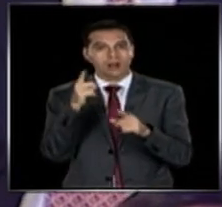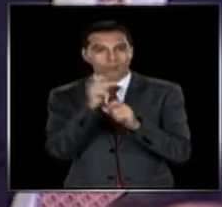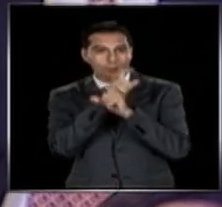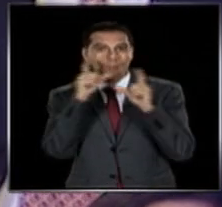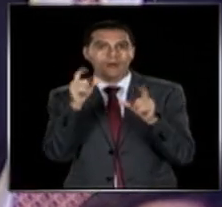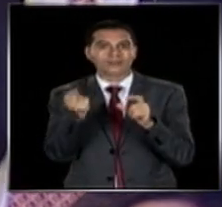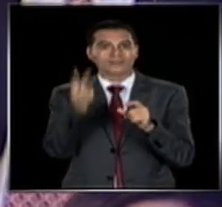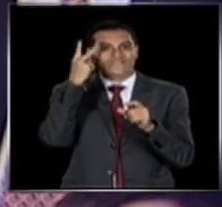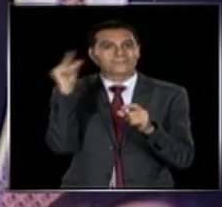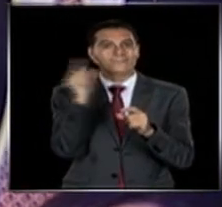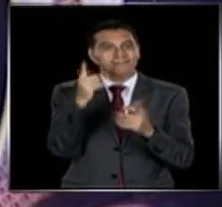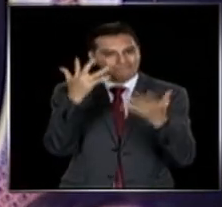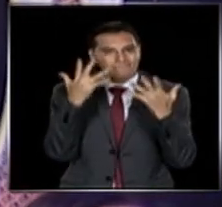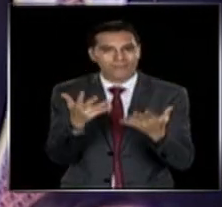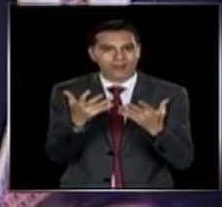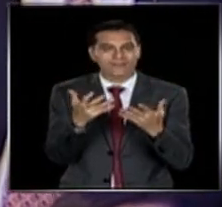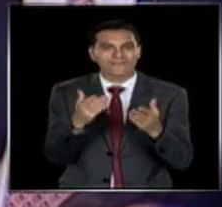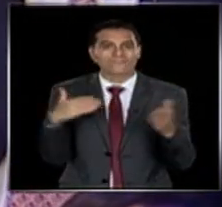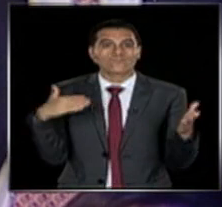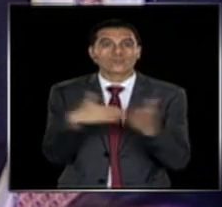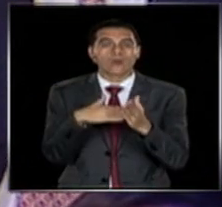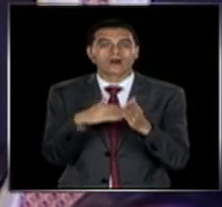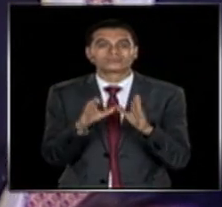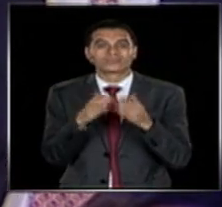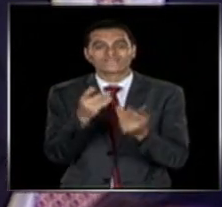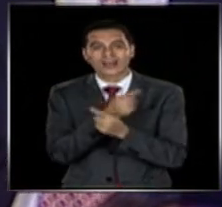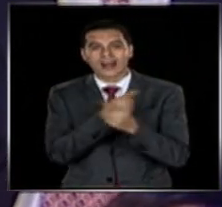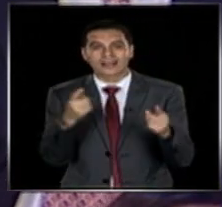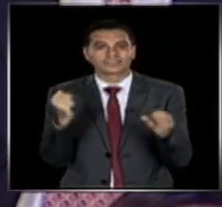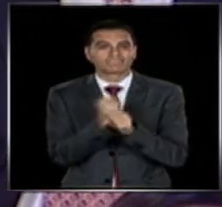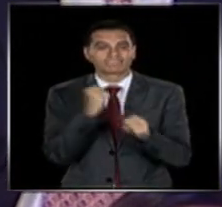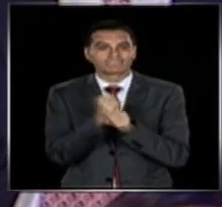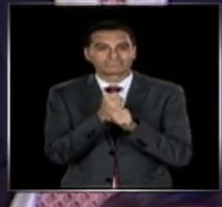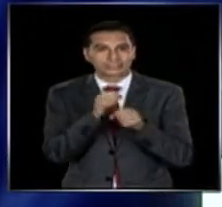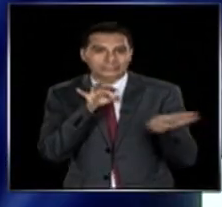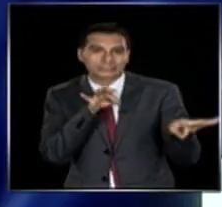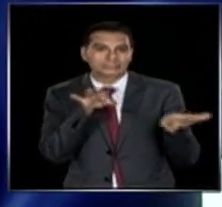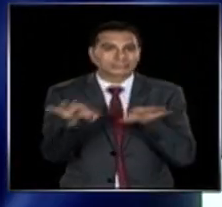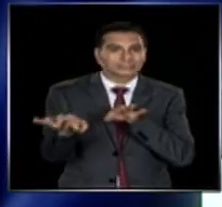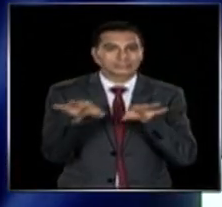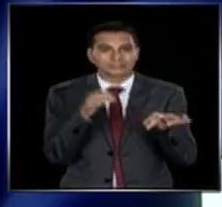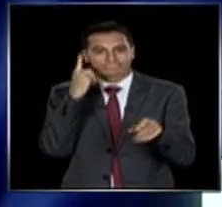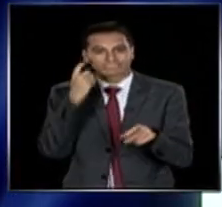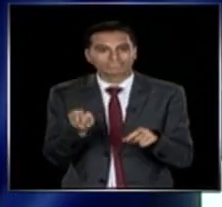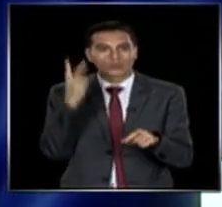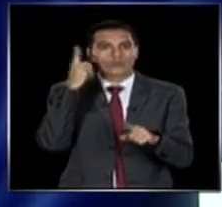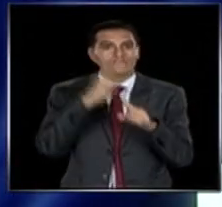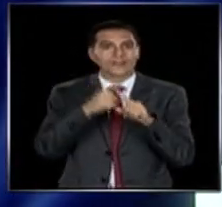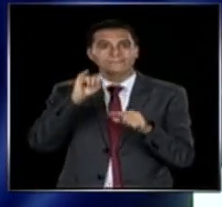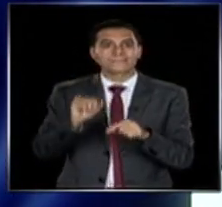الجمال. طاقم الإعداد كخلايا النحل مثلك، وميلاد أبي